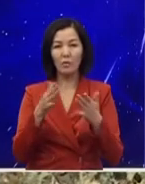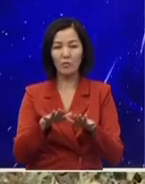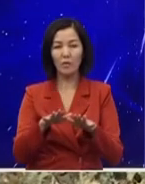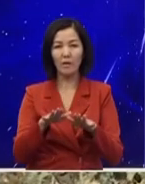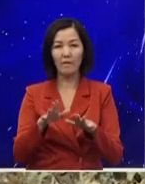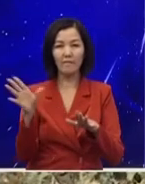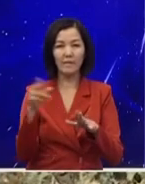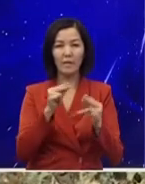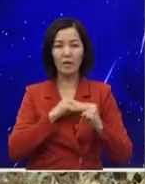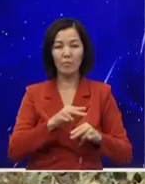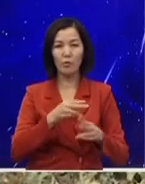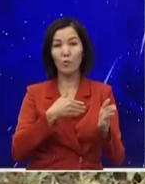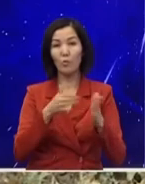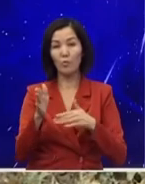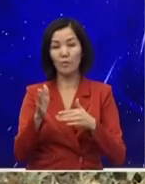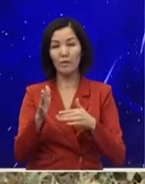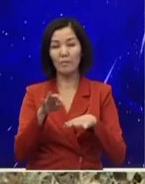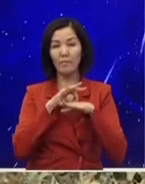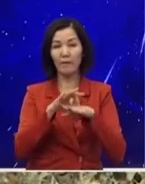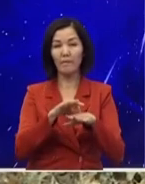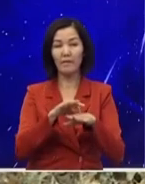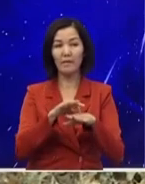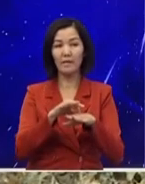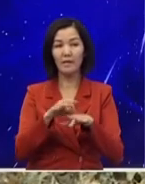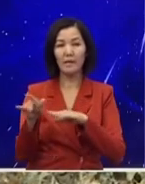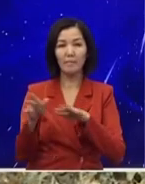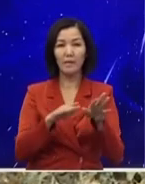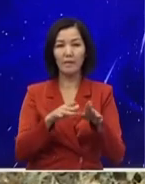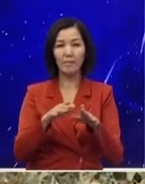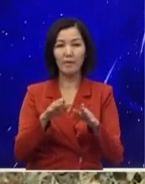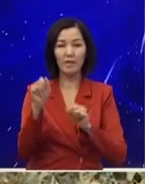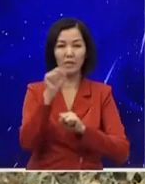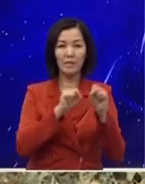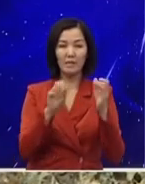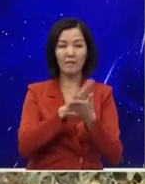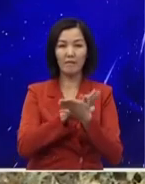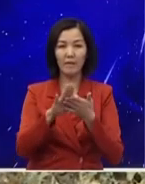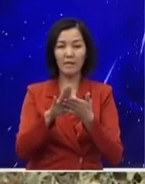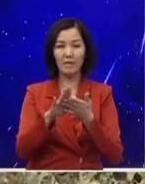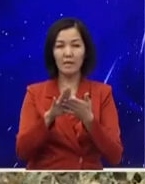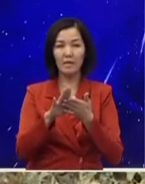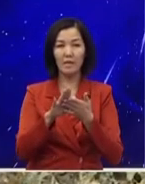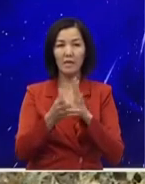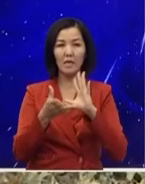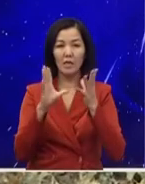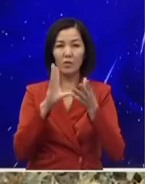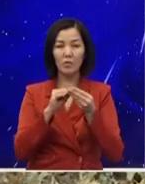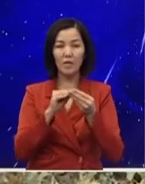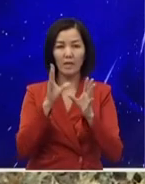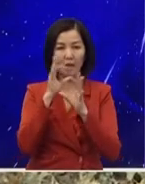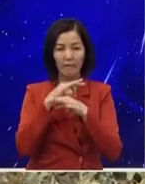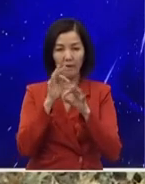работы будут сняты, проведены мероприятия по дезинфекции, и на основании результатов